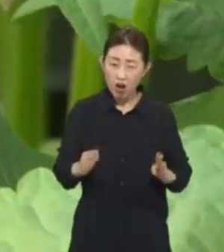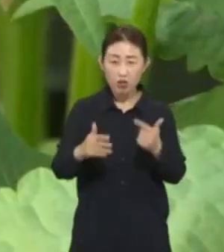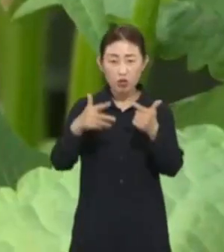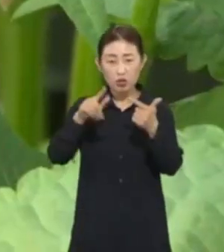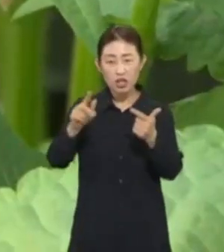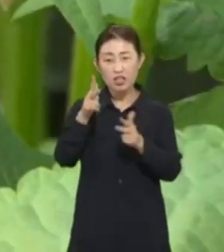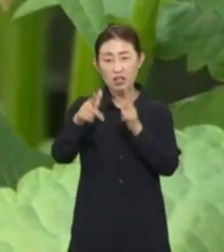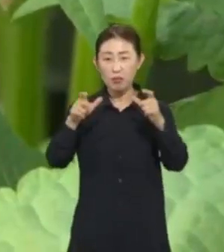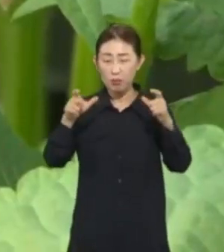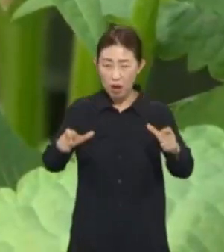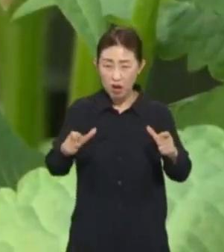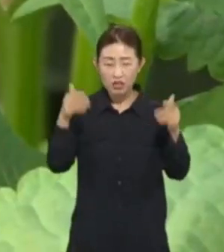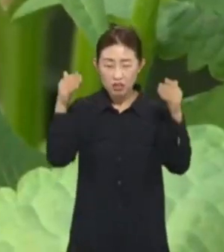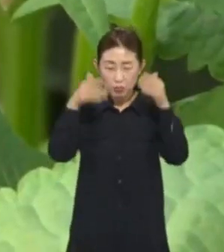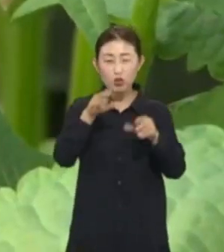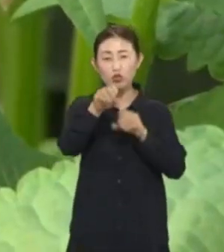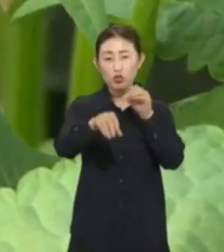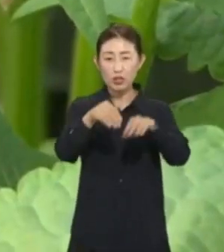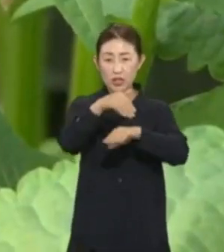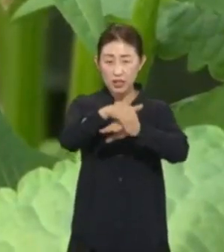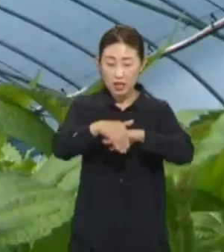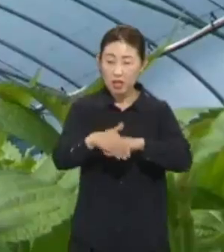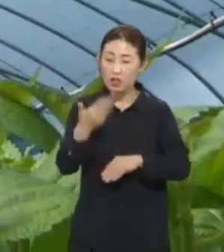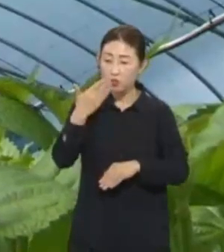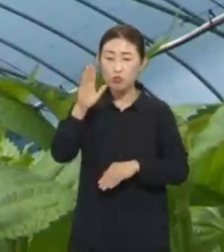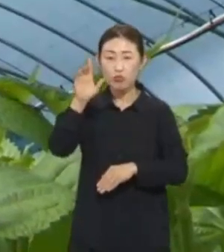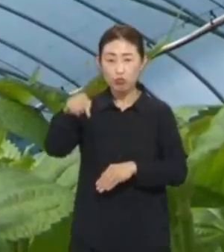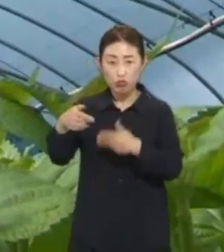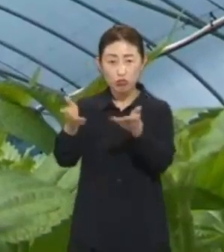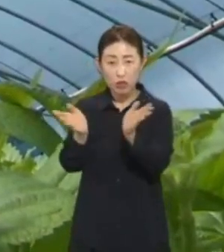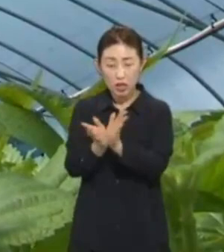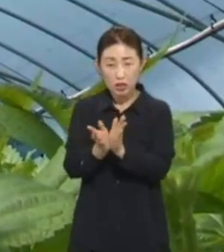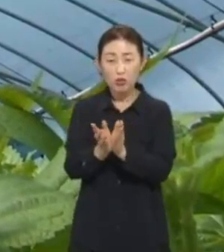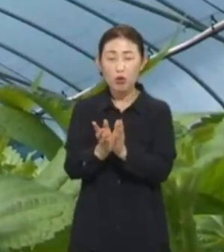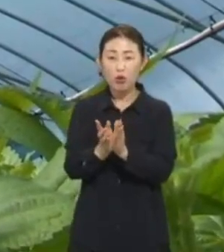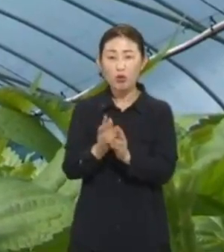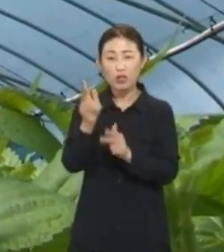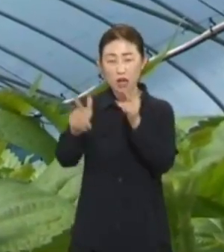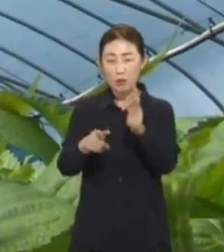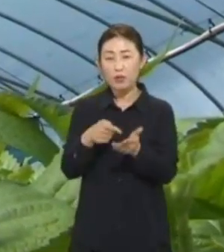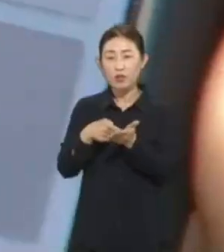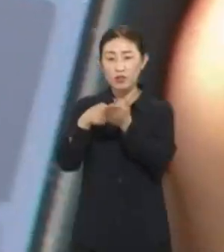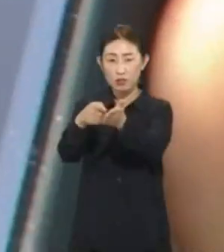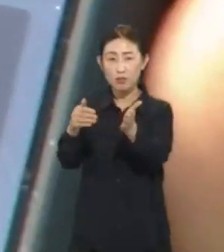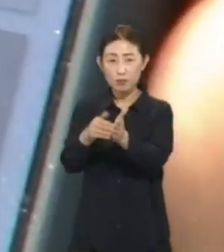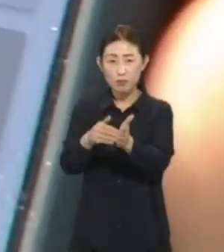산업화단지를 육성할 계획으로 농림축산식품부 공모에도 도전했습니다